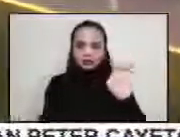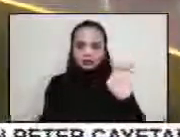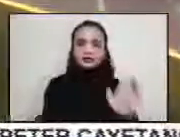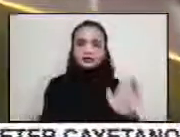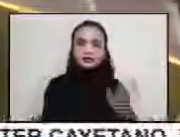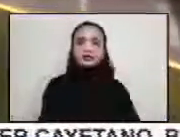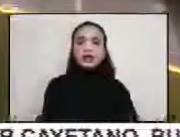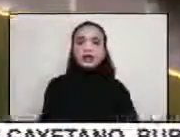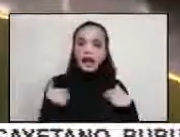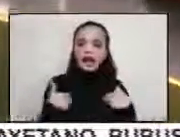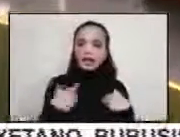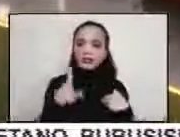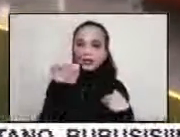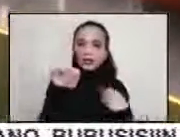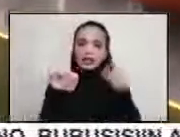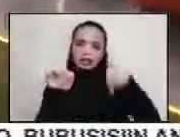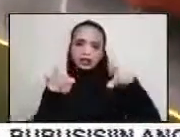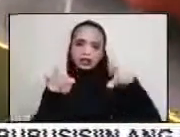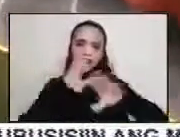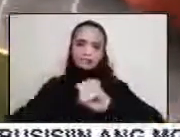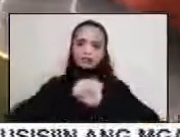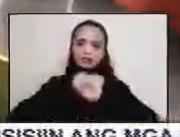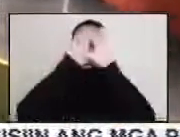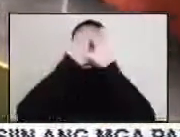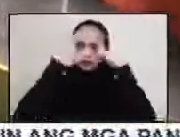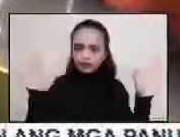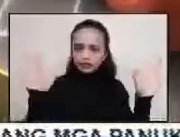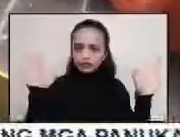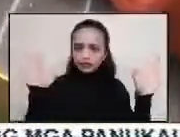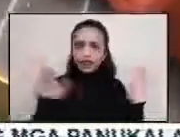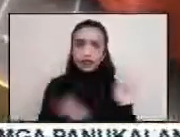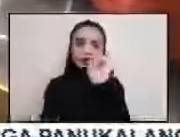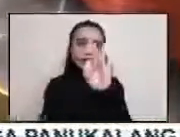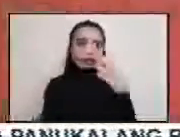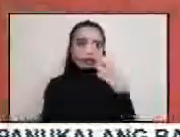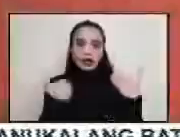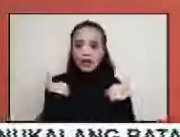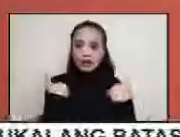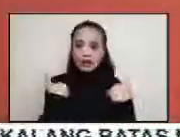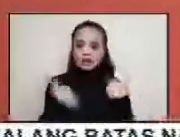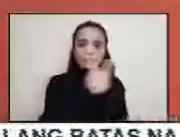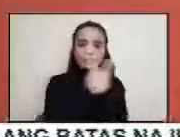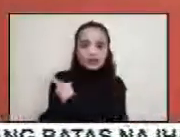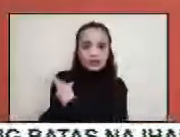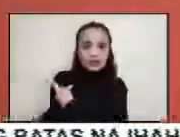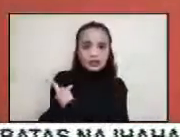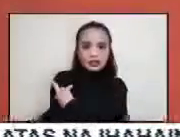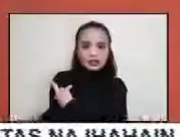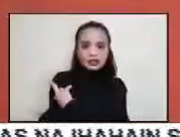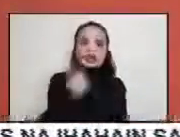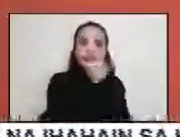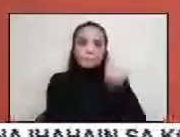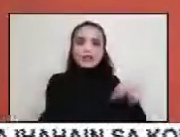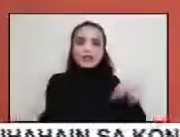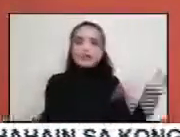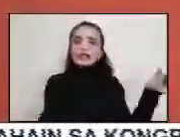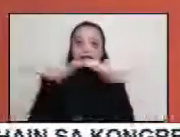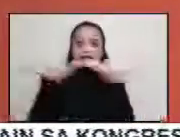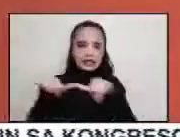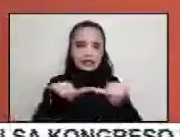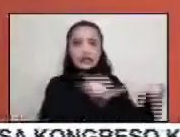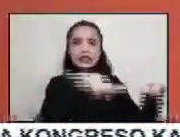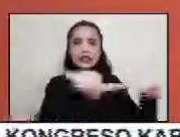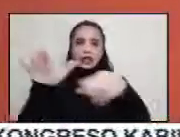sinisimulan palang magkaroon ng antibodies yung katawan natin. Yung ikalawang, booster second yung dose pangalo. Will seal. So siya na yung magsisil na talagang complete na